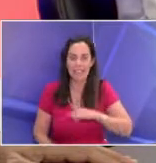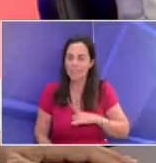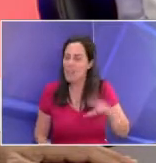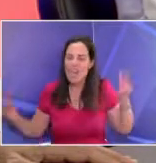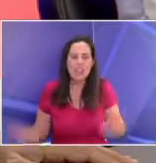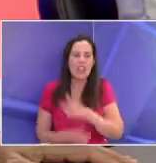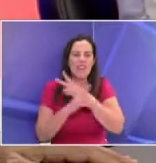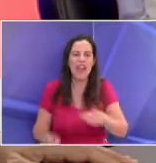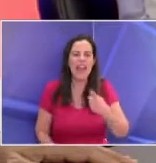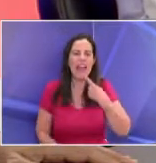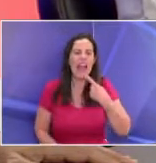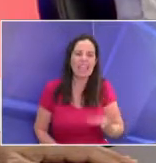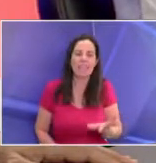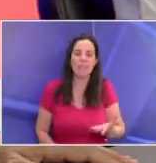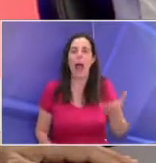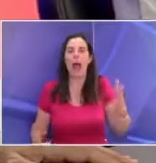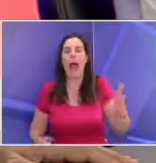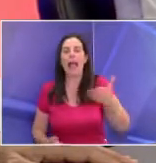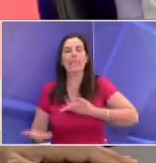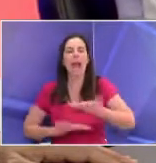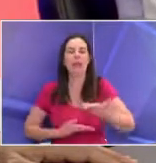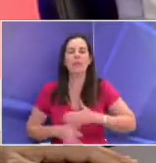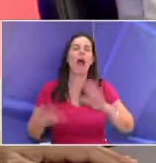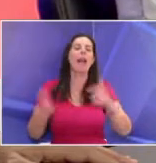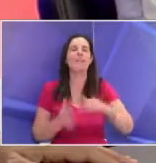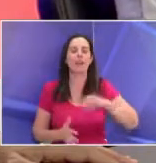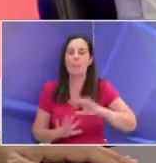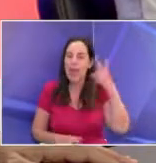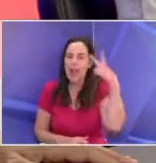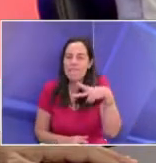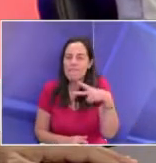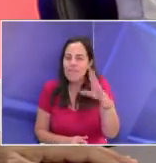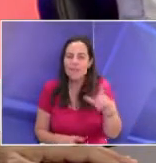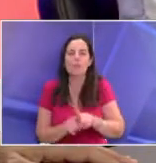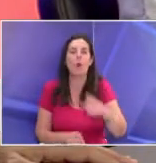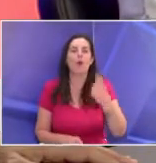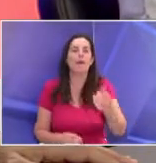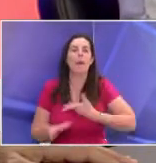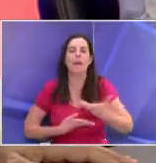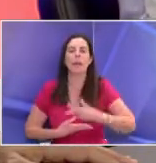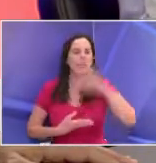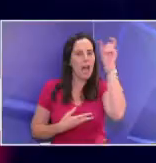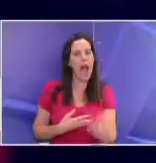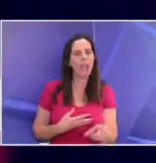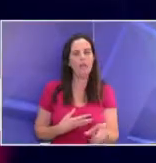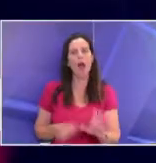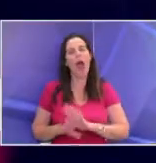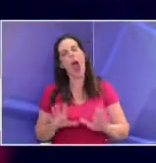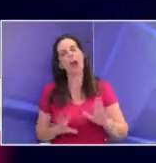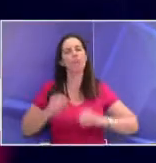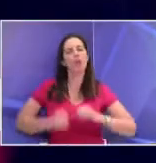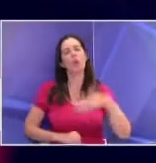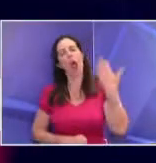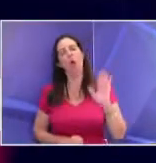אי אפשר לדבר על מערכת היחסים הזאת רק על פי אינטרסים, בלי להביא בחשבון את זה. זה כמו שאתה מתייחס לאדם, ואתה רק על פי